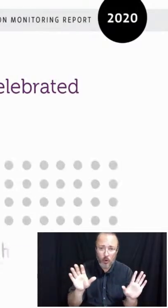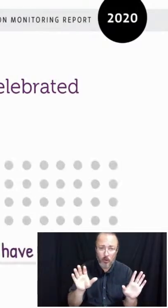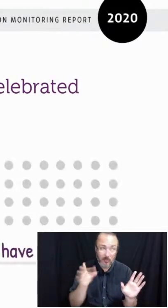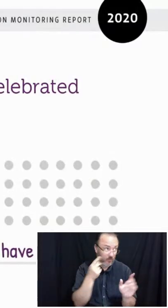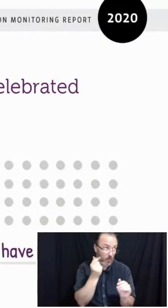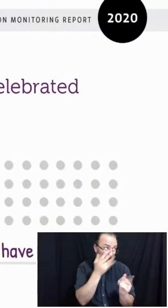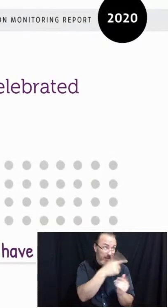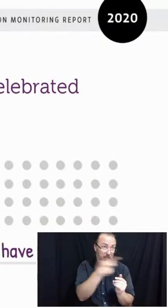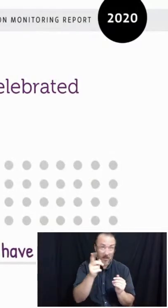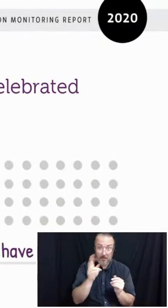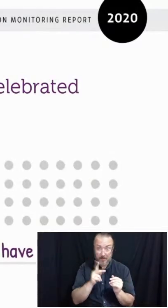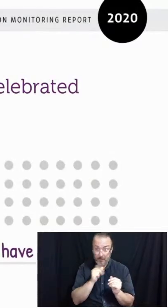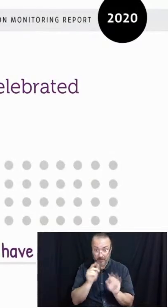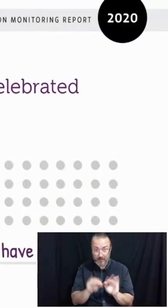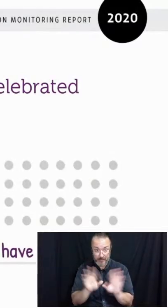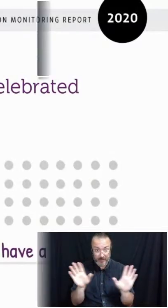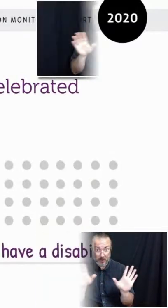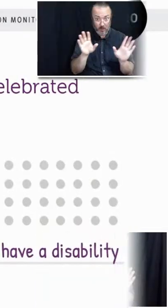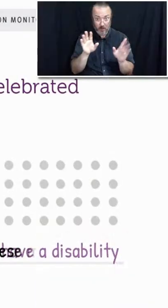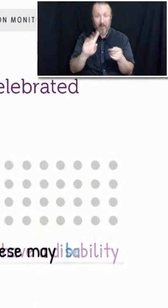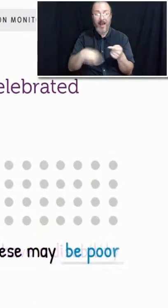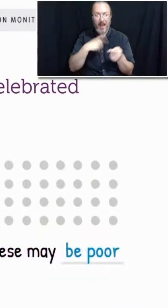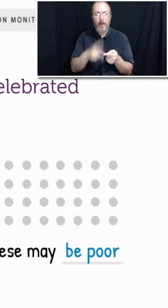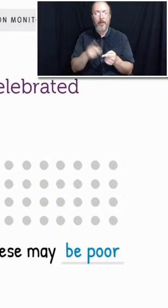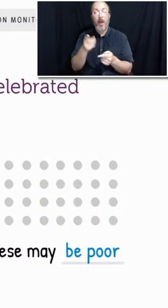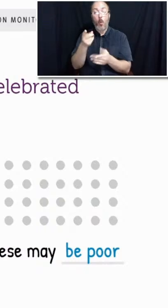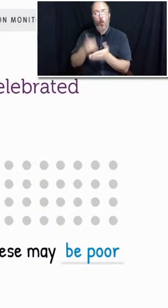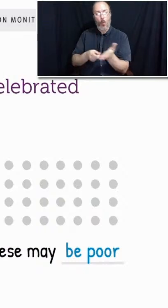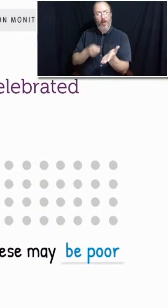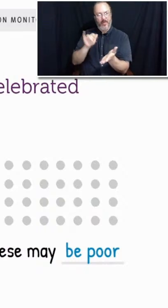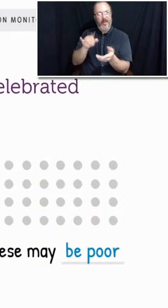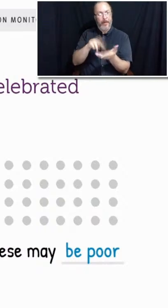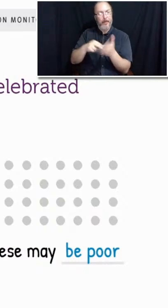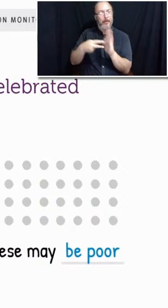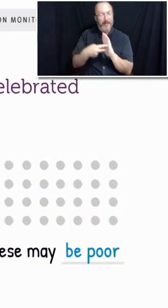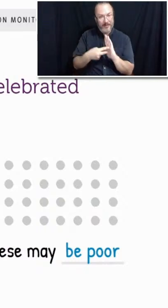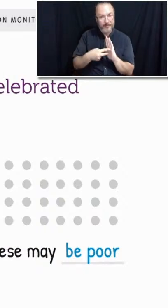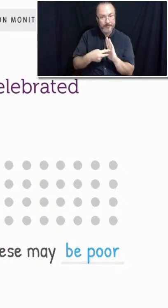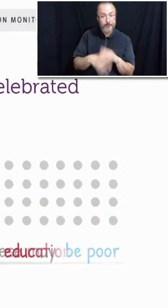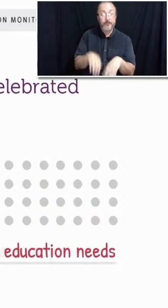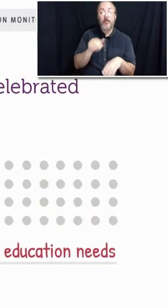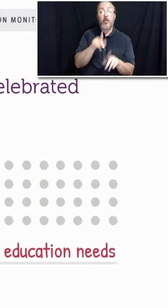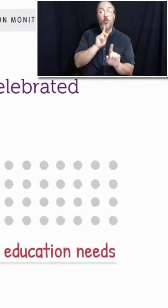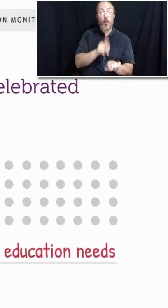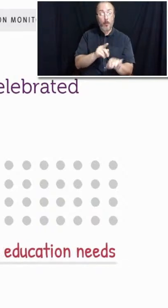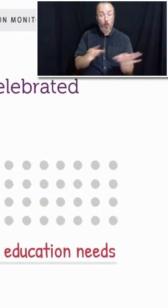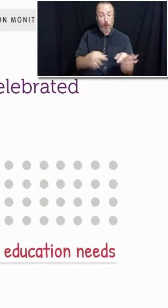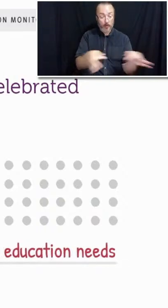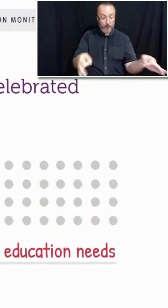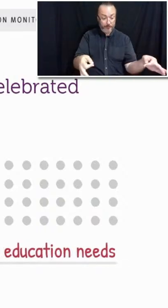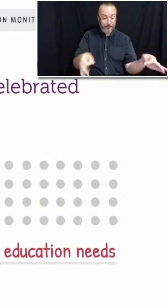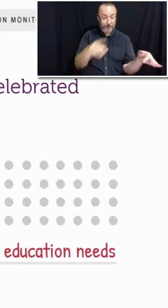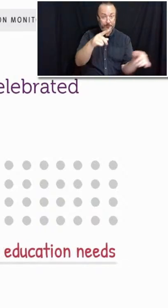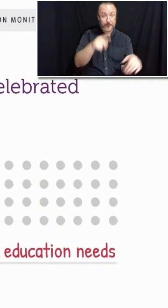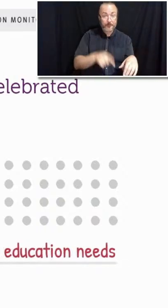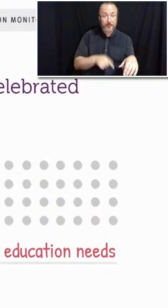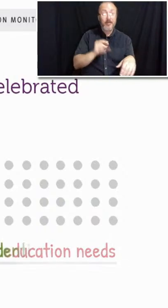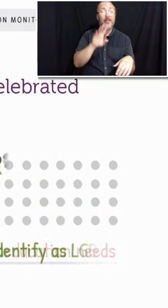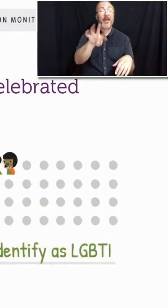chacun ne comprenait pas forcément clairement ce envers quoi les pays s'engageaient. Dans le